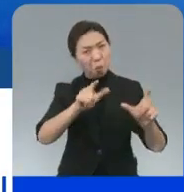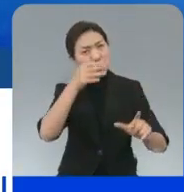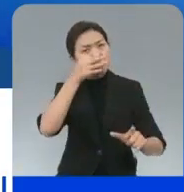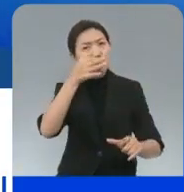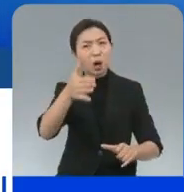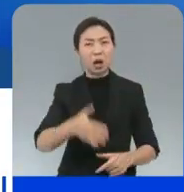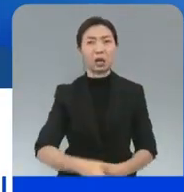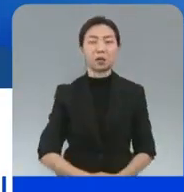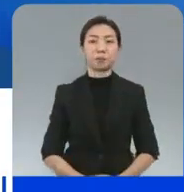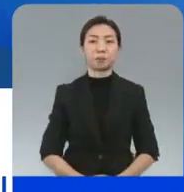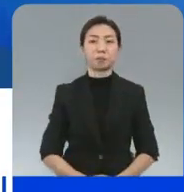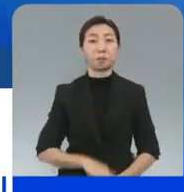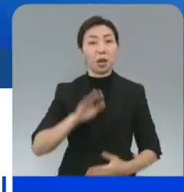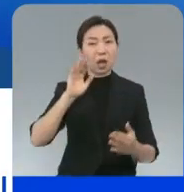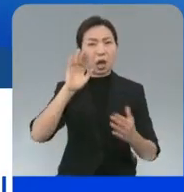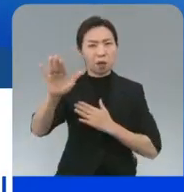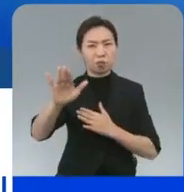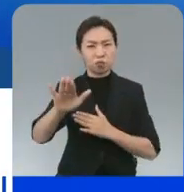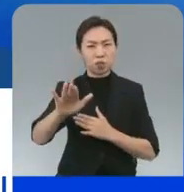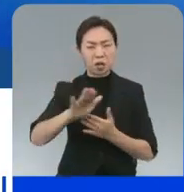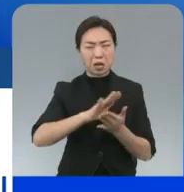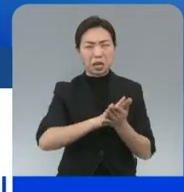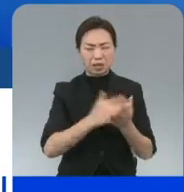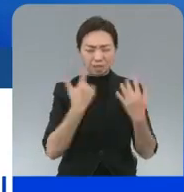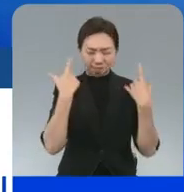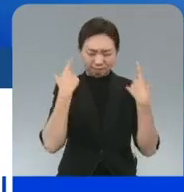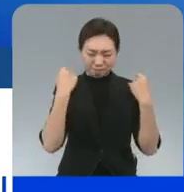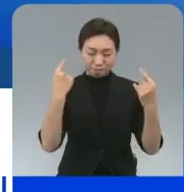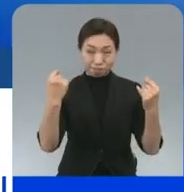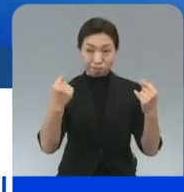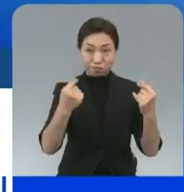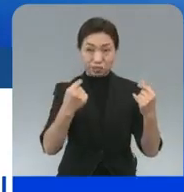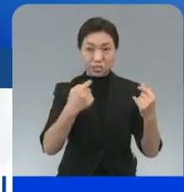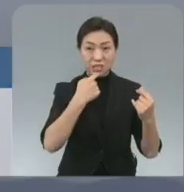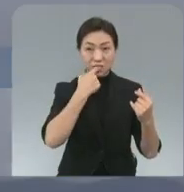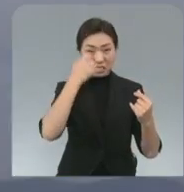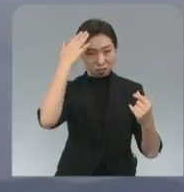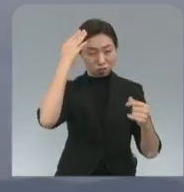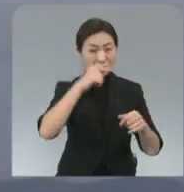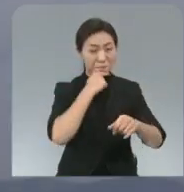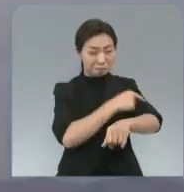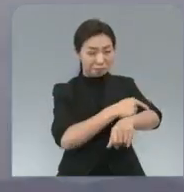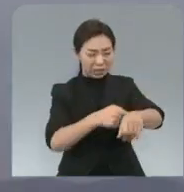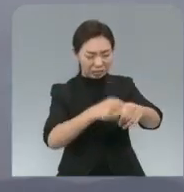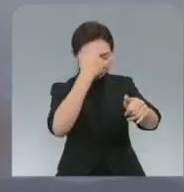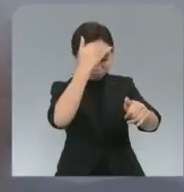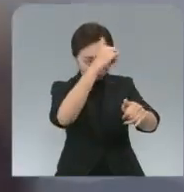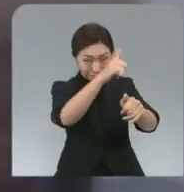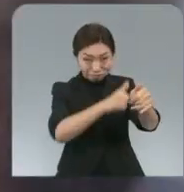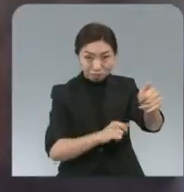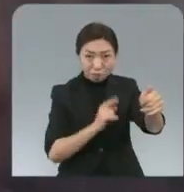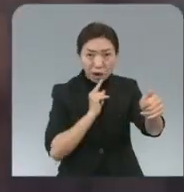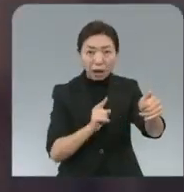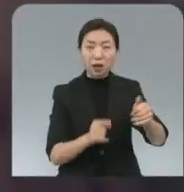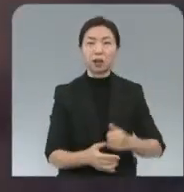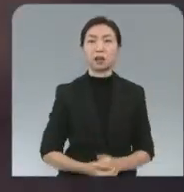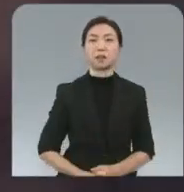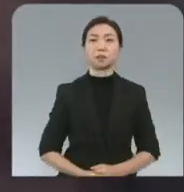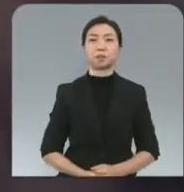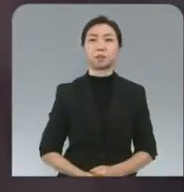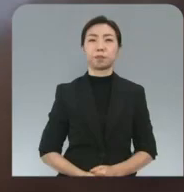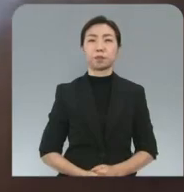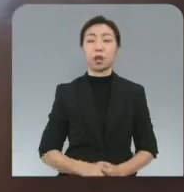には今月18日に火星17型の発射現場に登場して初公開されたキム院長の